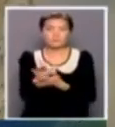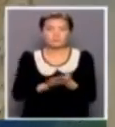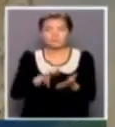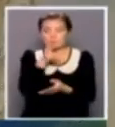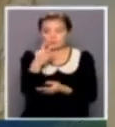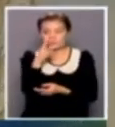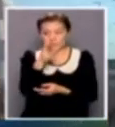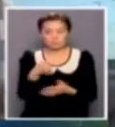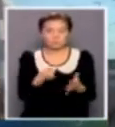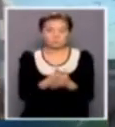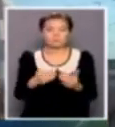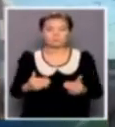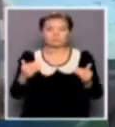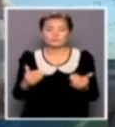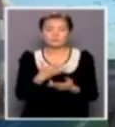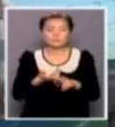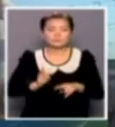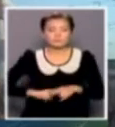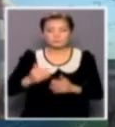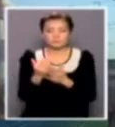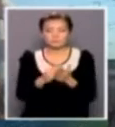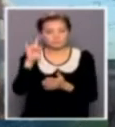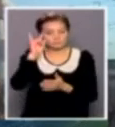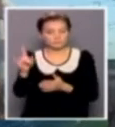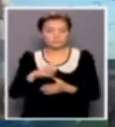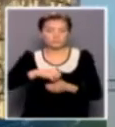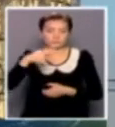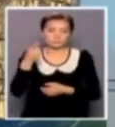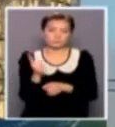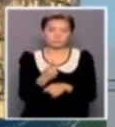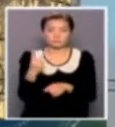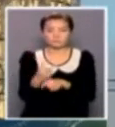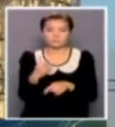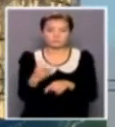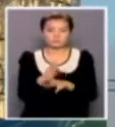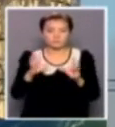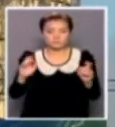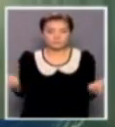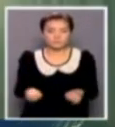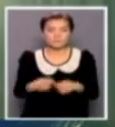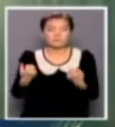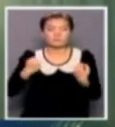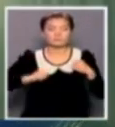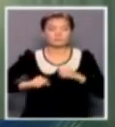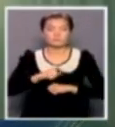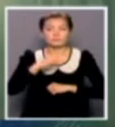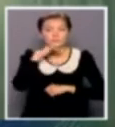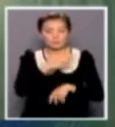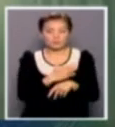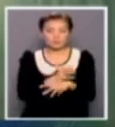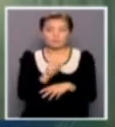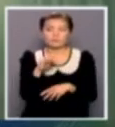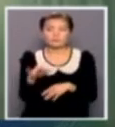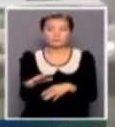мерзімі 3 жылға дейін ұзартылды. Өйткені ережені елемей жыл ішінде бір емес, бірнеше рет заң бұзып жазадан құтылып кететіндер көбейген.